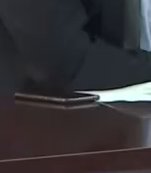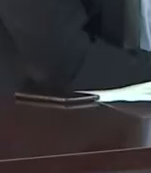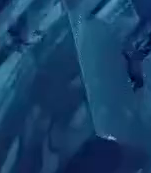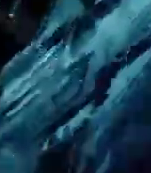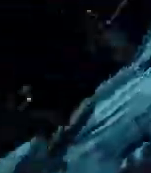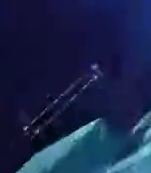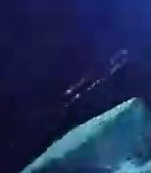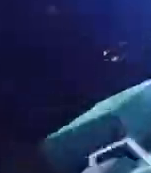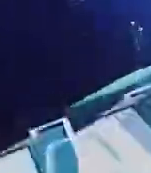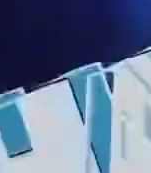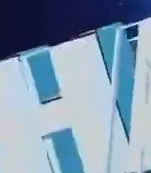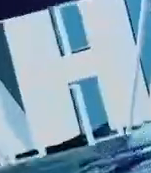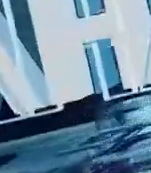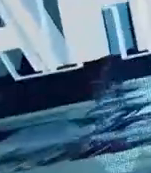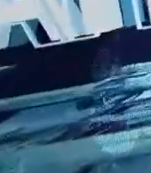телеарнасы.